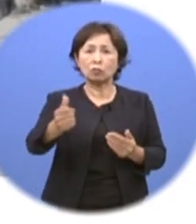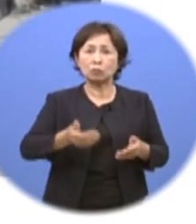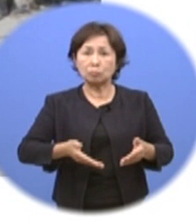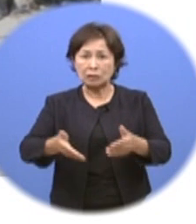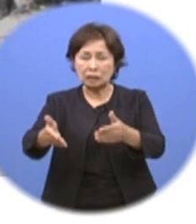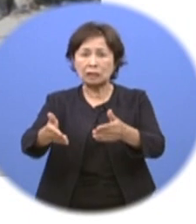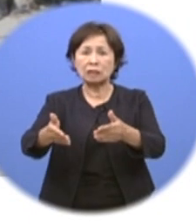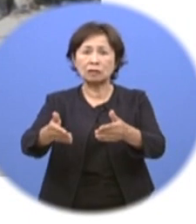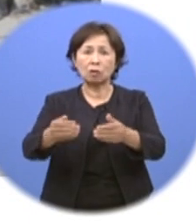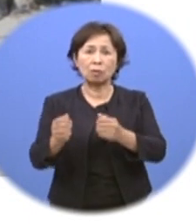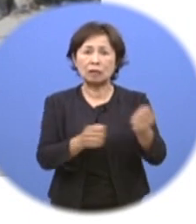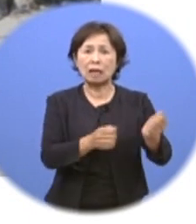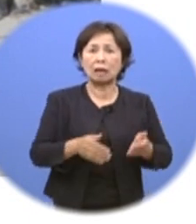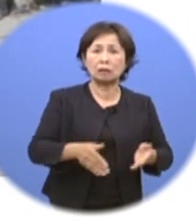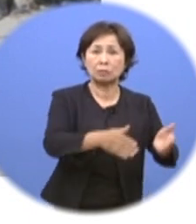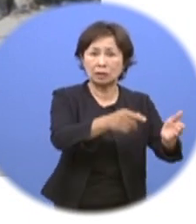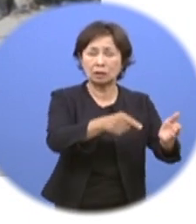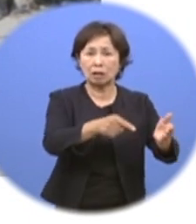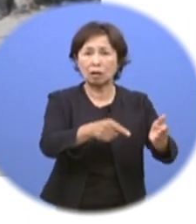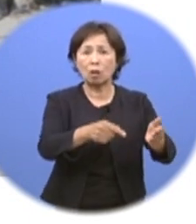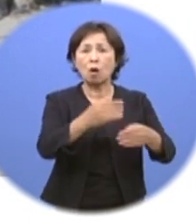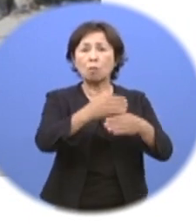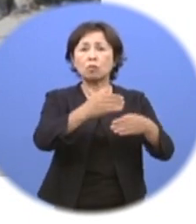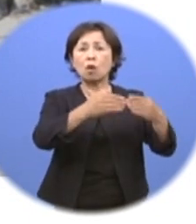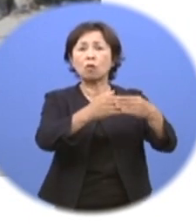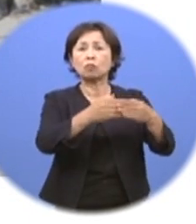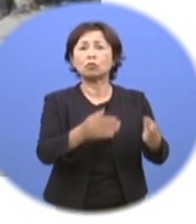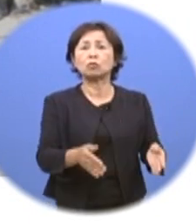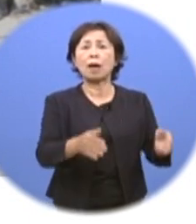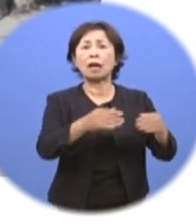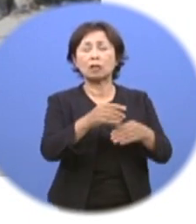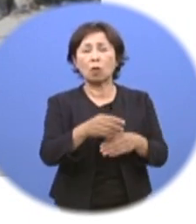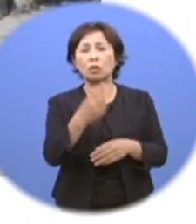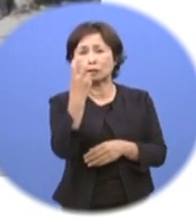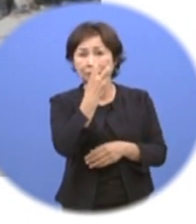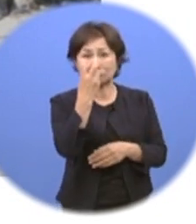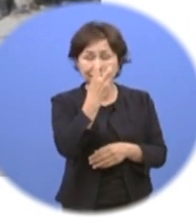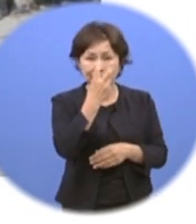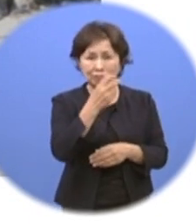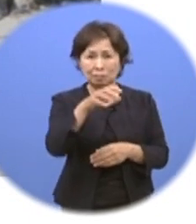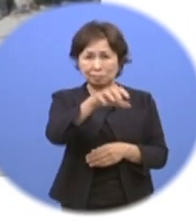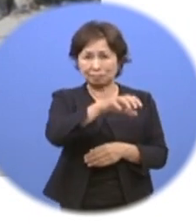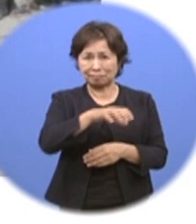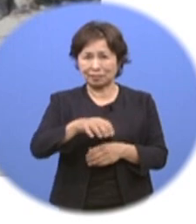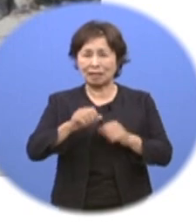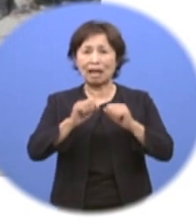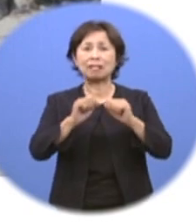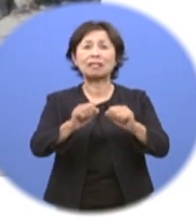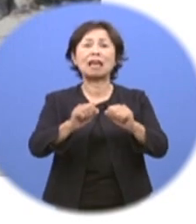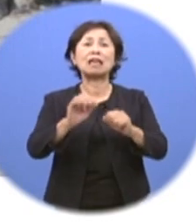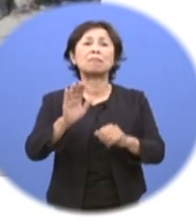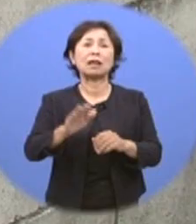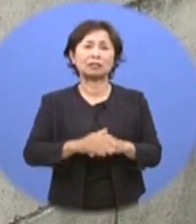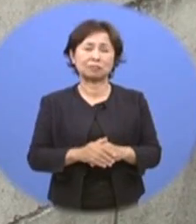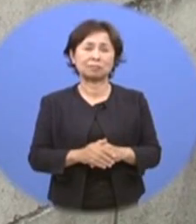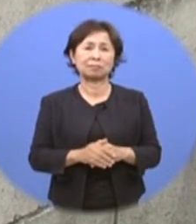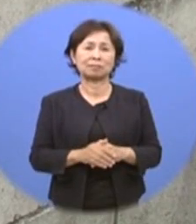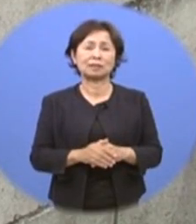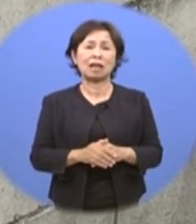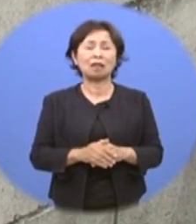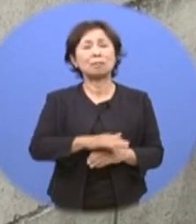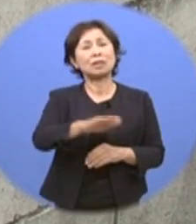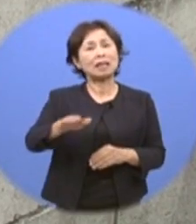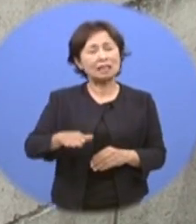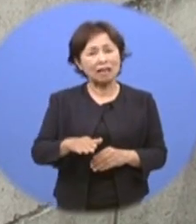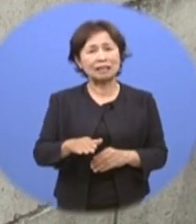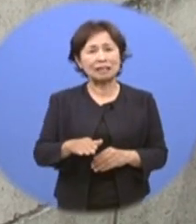を県内各地で行っています。最後に県建築住宅課山崎さんに県民の皆さんにメッセ